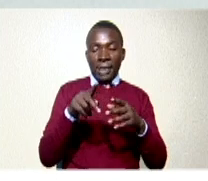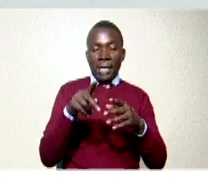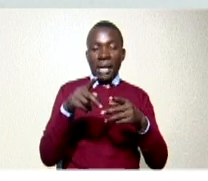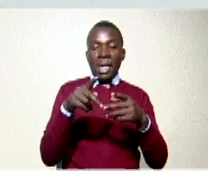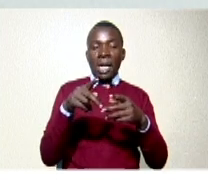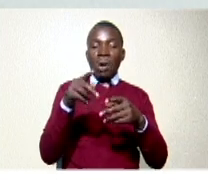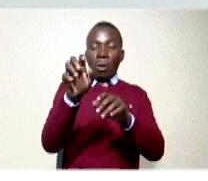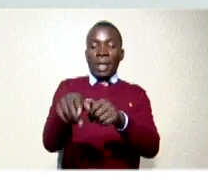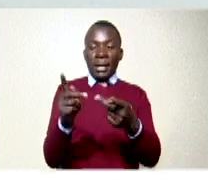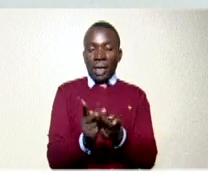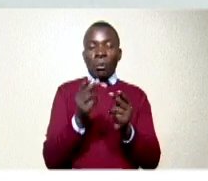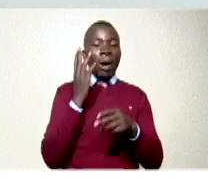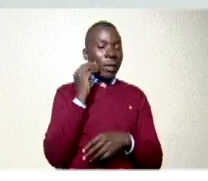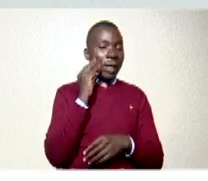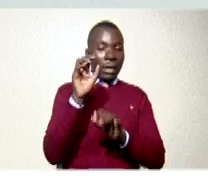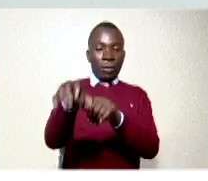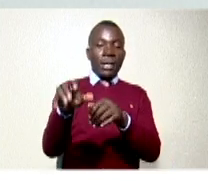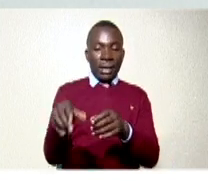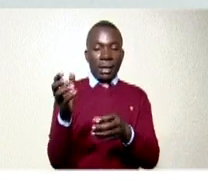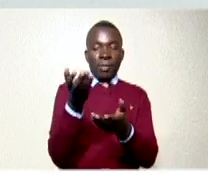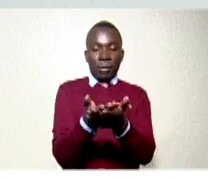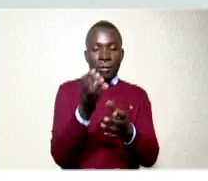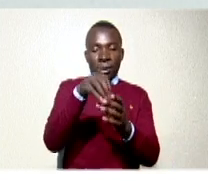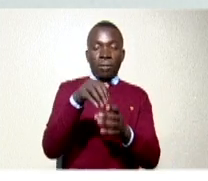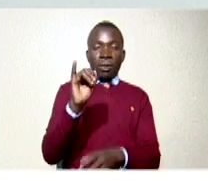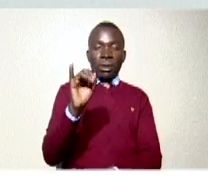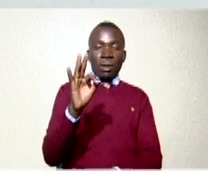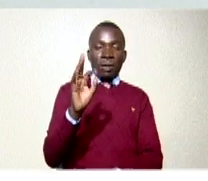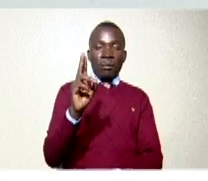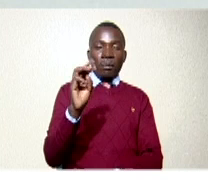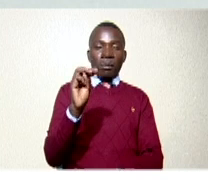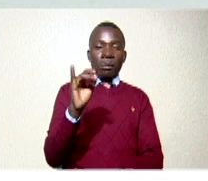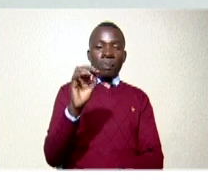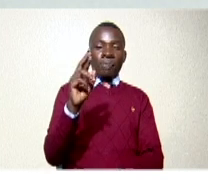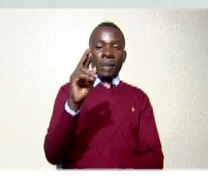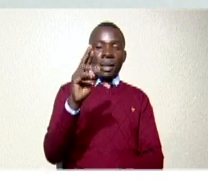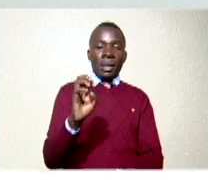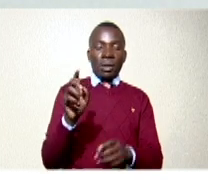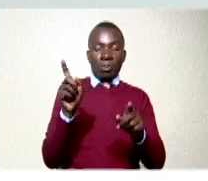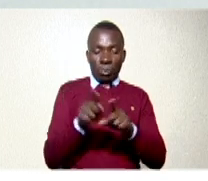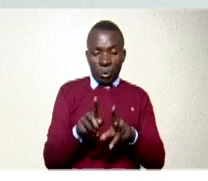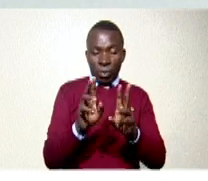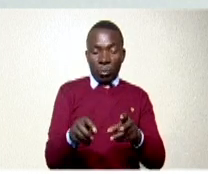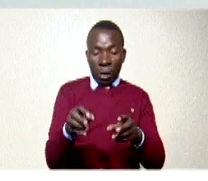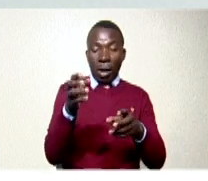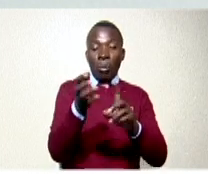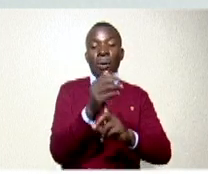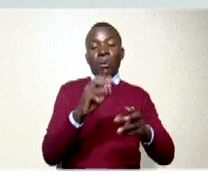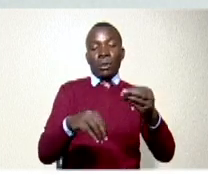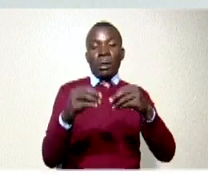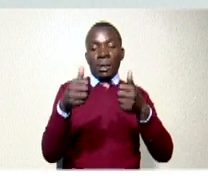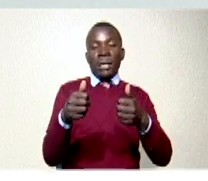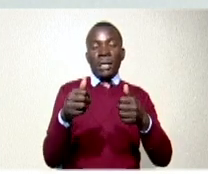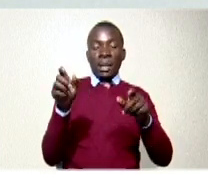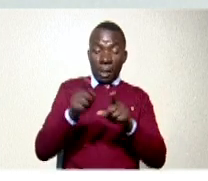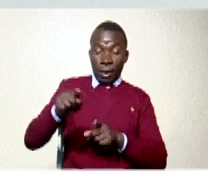ushobore gukomeza kweza cyane. So nabyo rero ni iyo turebye umusaruro uko uhagaze ku bukungu